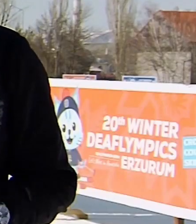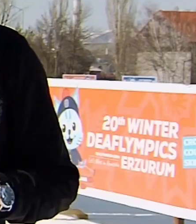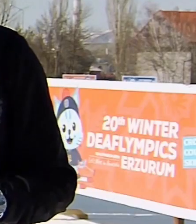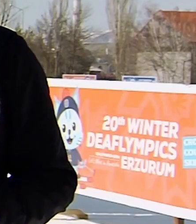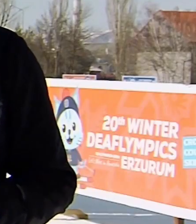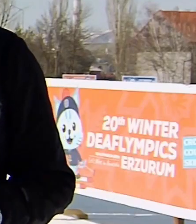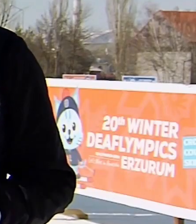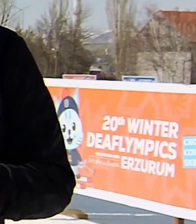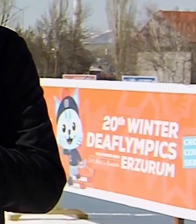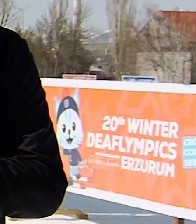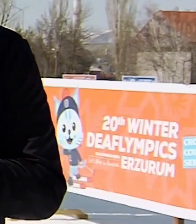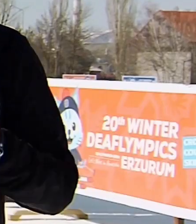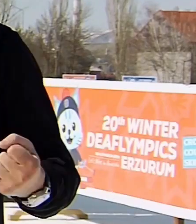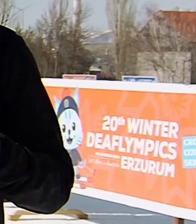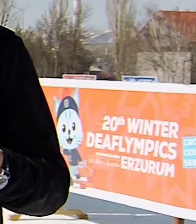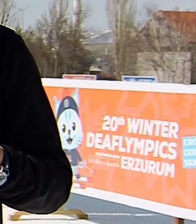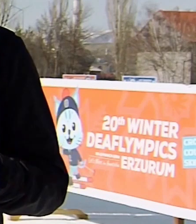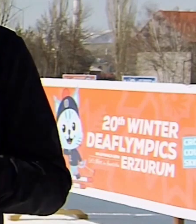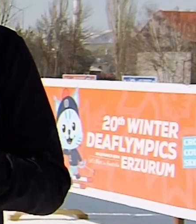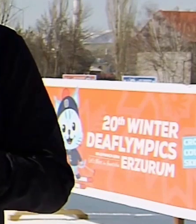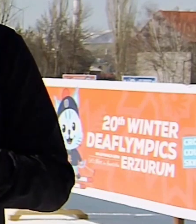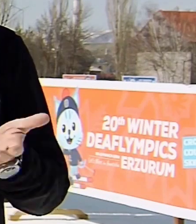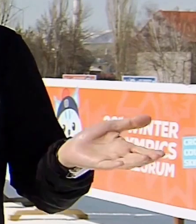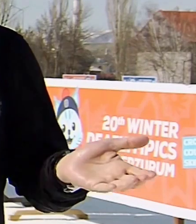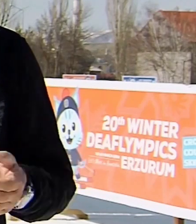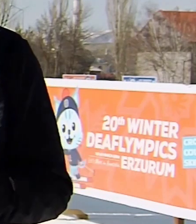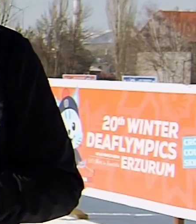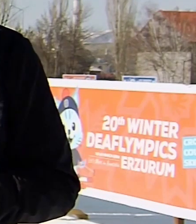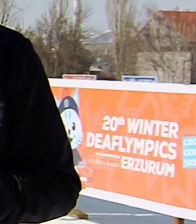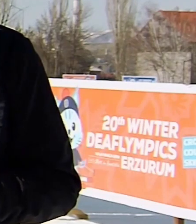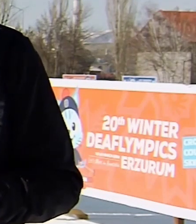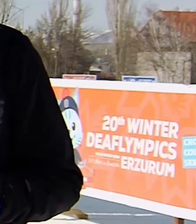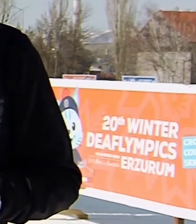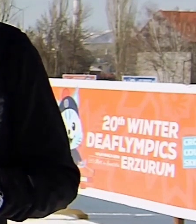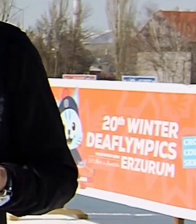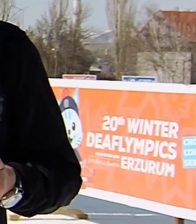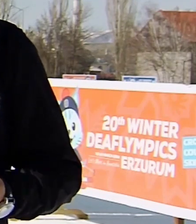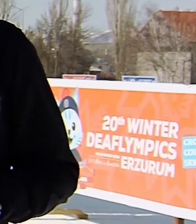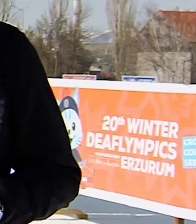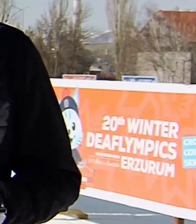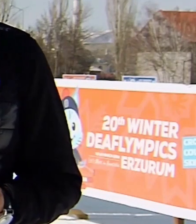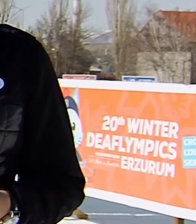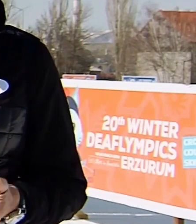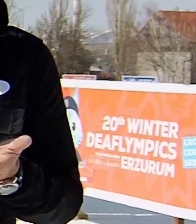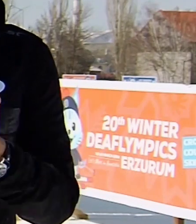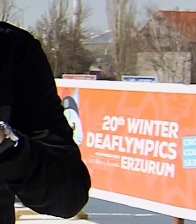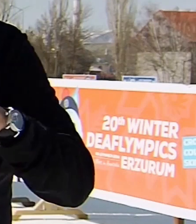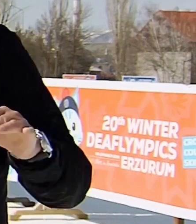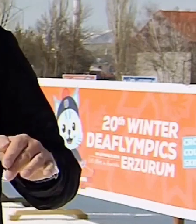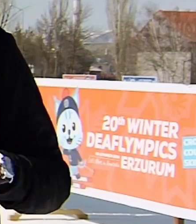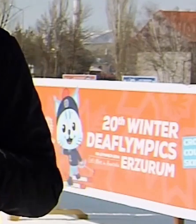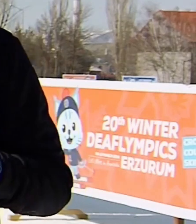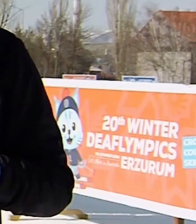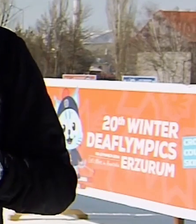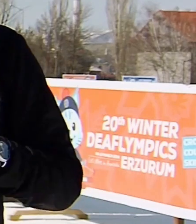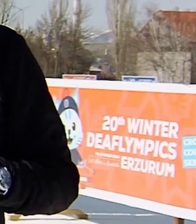Я повинен сказати, що хлопці дуже потужно виступили. Дуже. Перше, друге, третє,